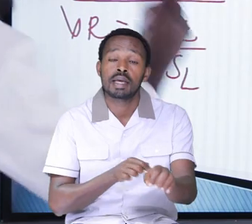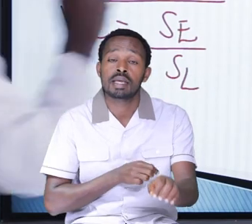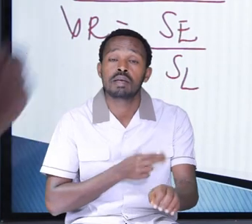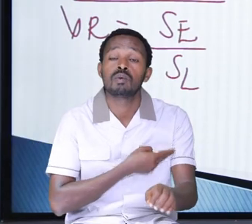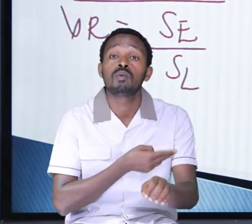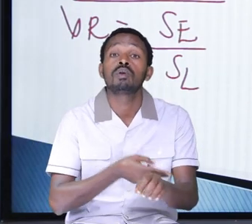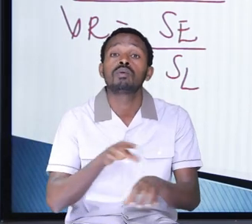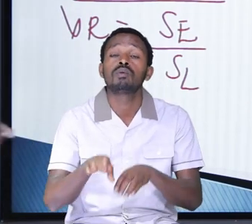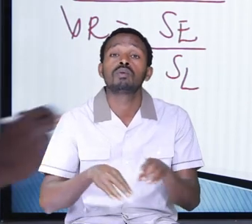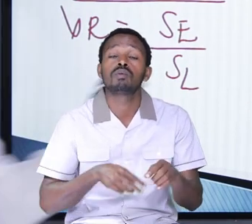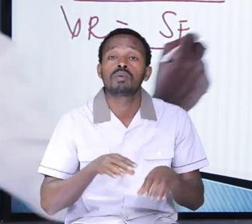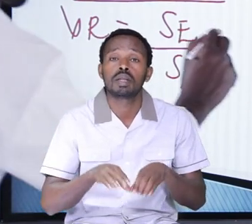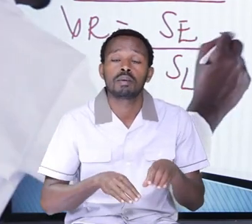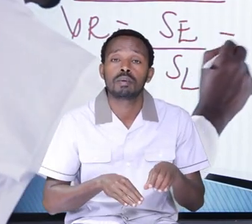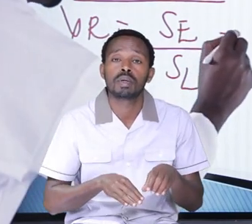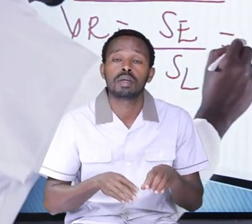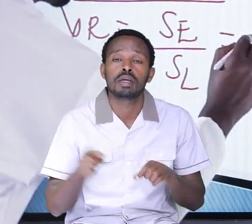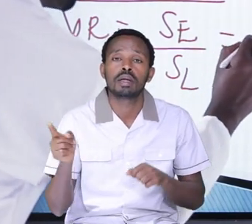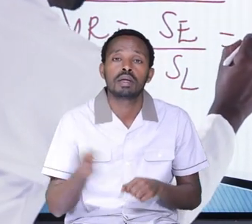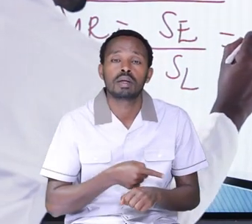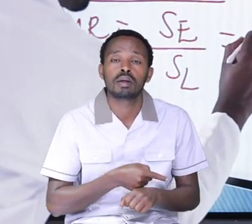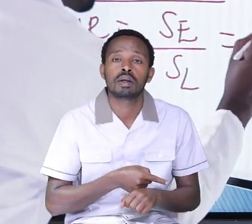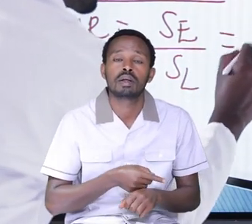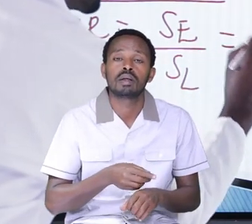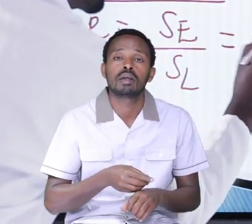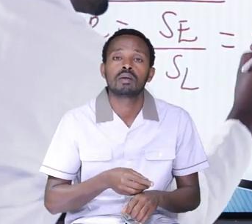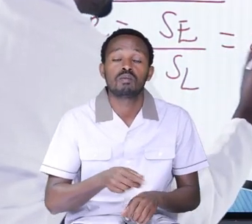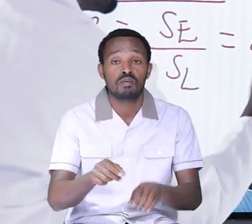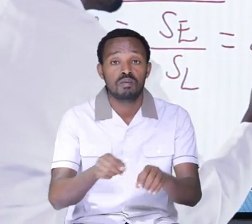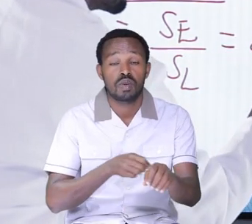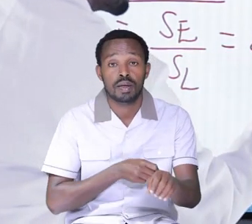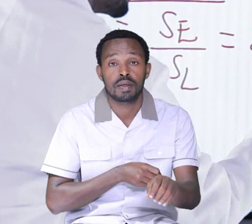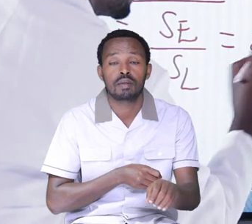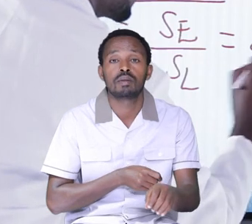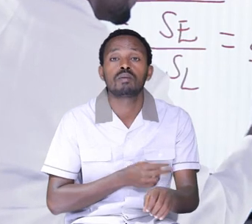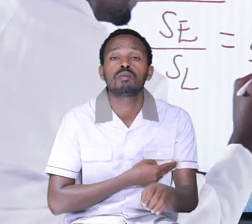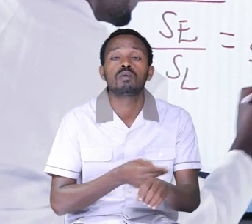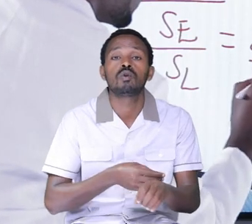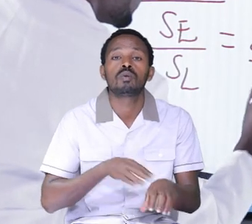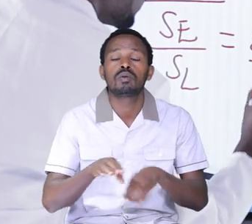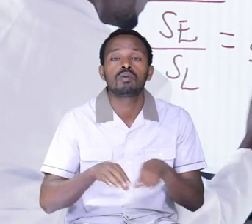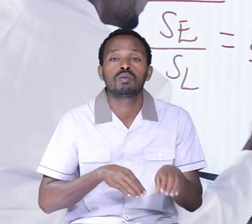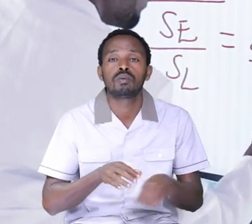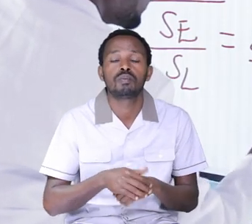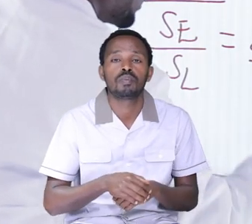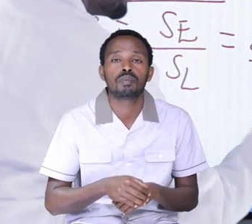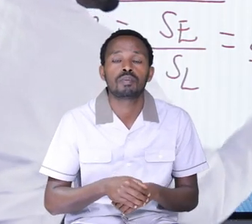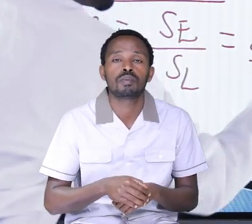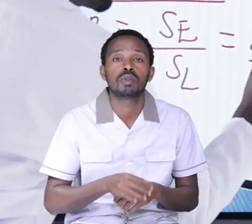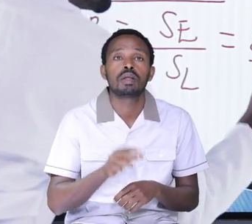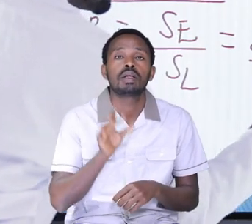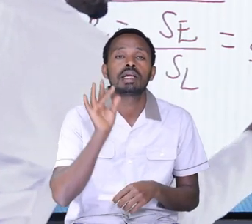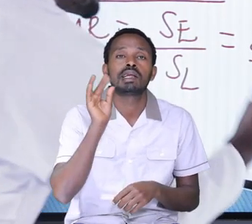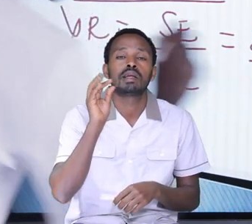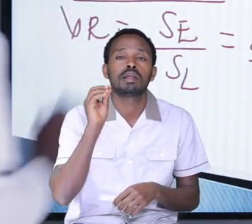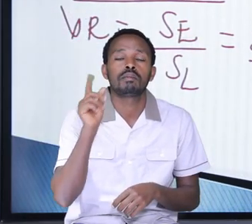ba'aan adeemame taati jechuudha. Kana jechuun walqixa 80 irraan 20 meetira.